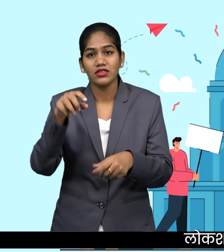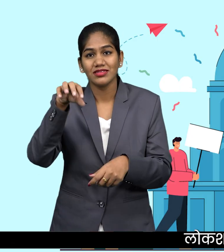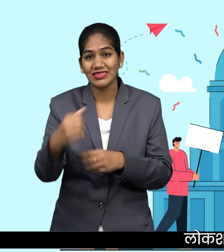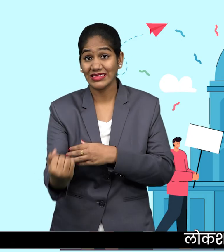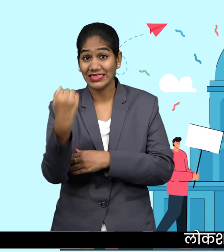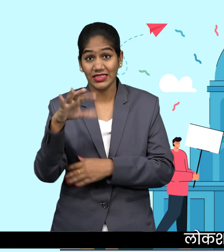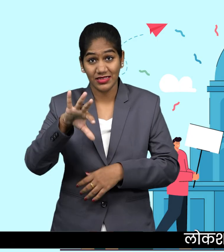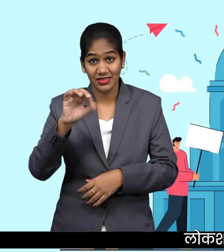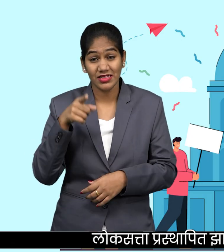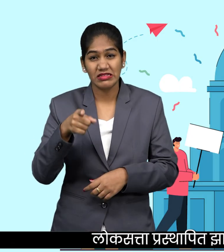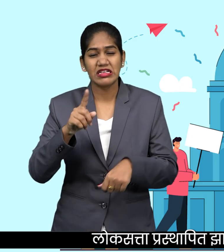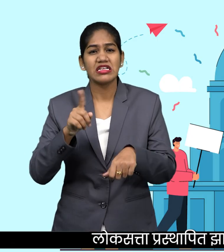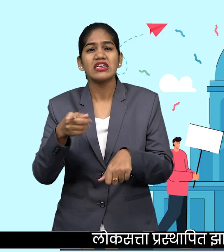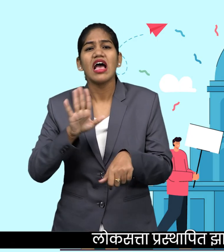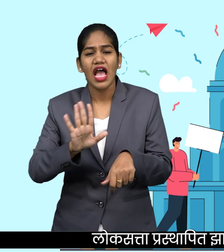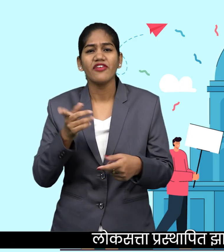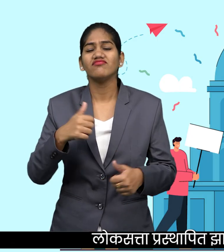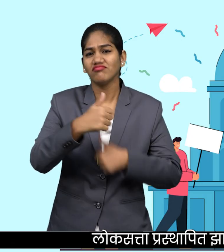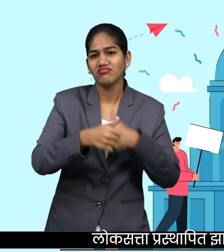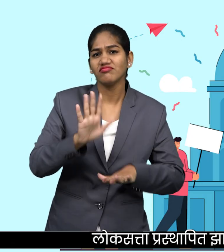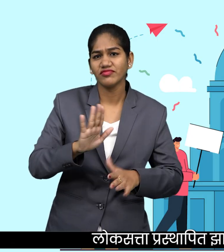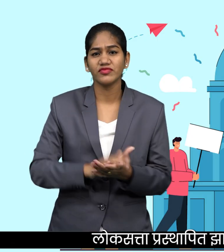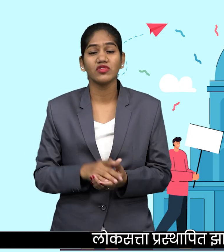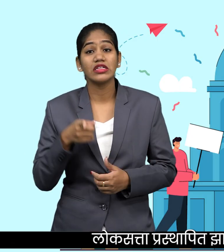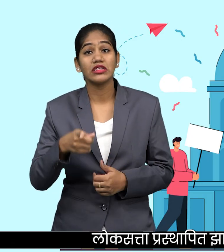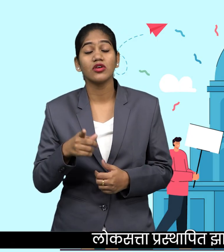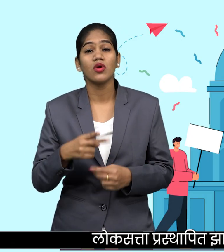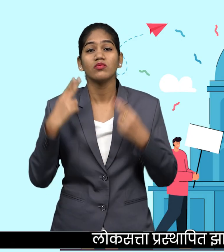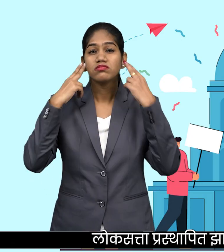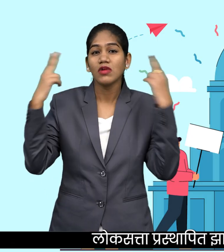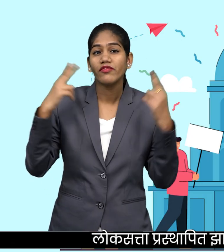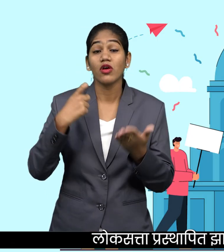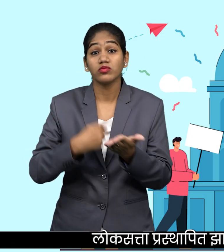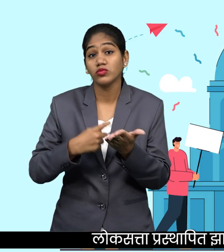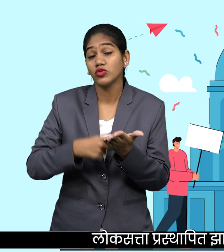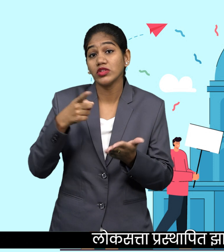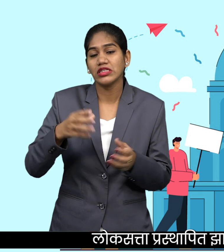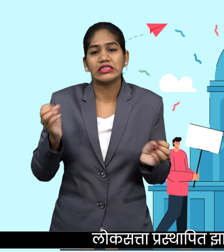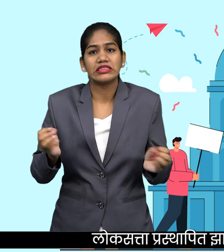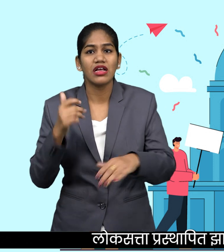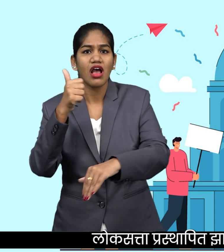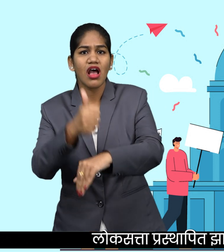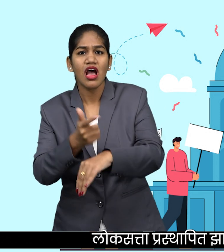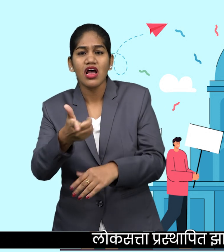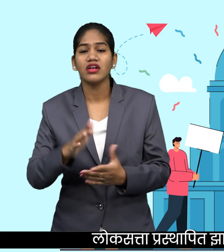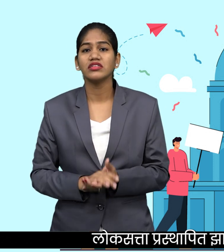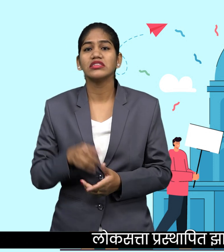लोकशाही समोर आव्हान आहेत. लोकसत्ता प्रस्थापित झाली आणि नंतर उलथून टाकण्यात आली.